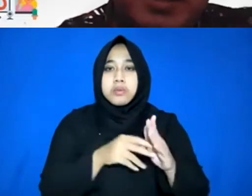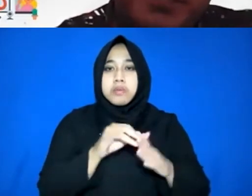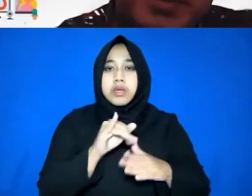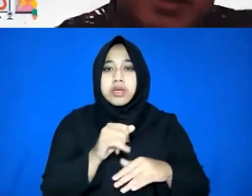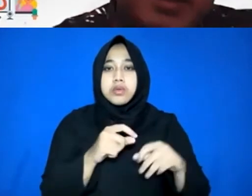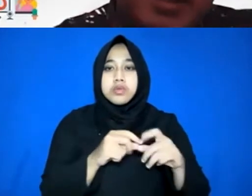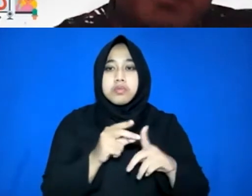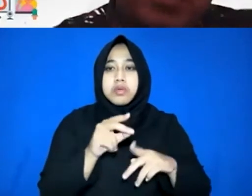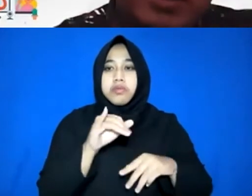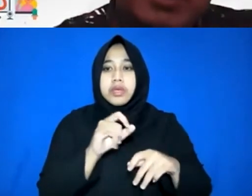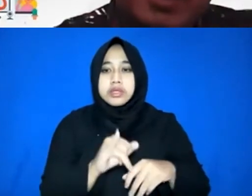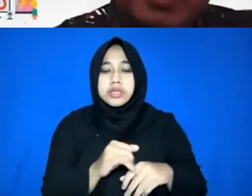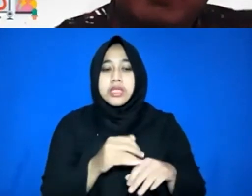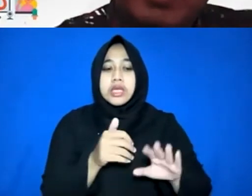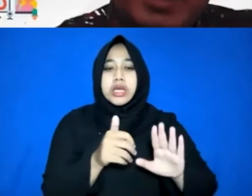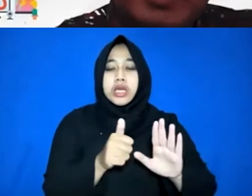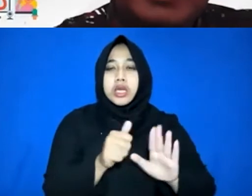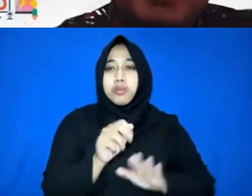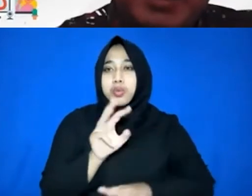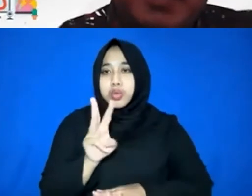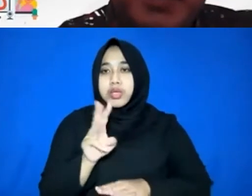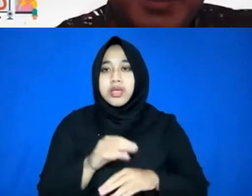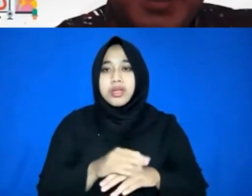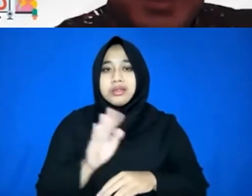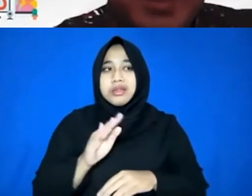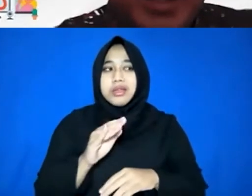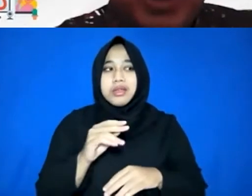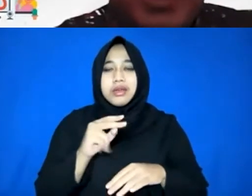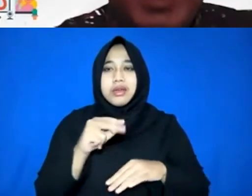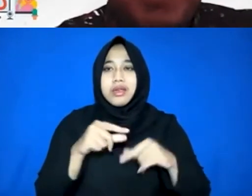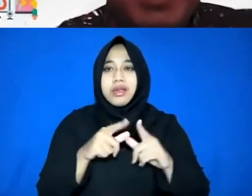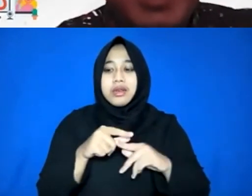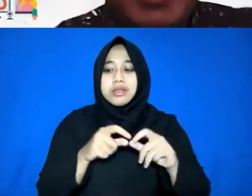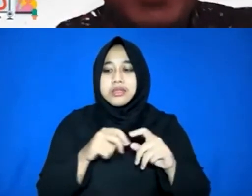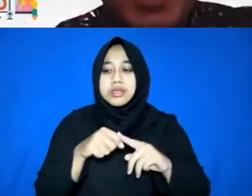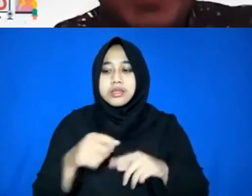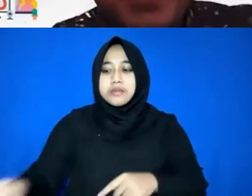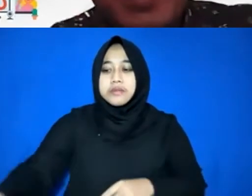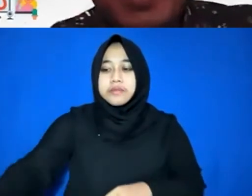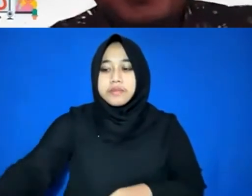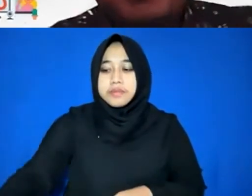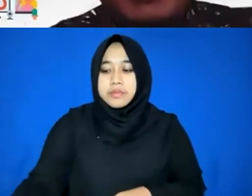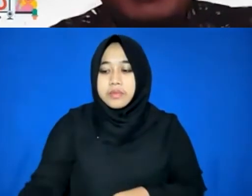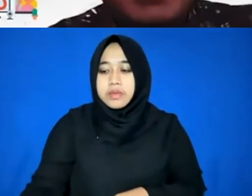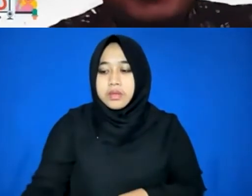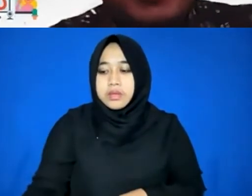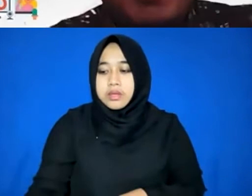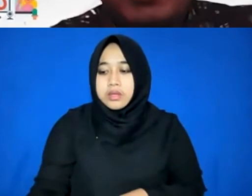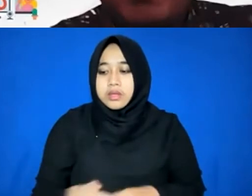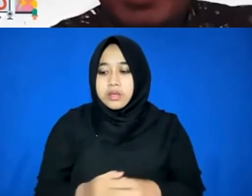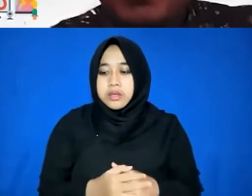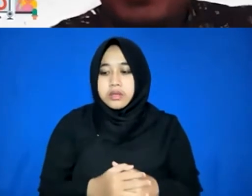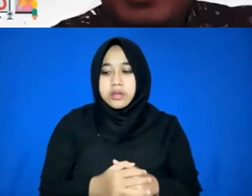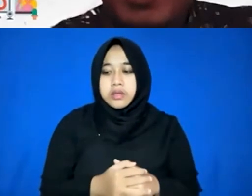supervisor 63 itu tidak realistis sebenarnya. Itu surganya diambil sendiri itu ya. Makanya nanti saya usulkan